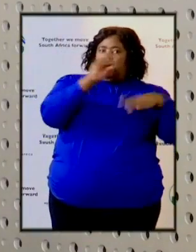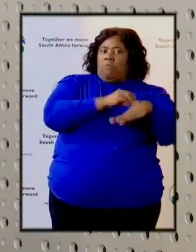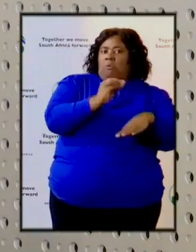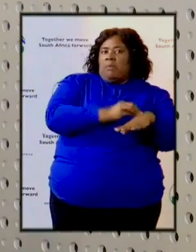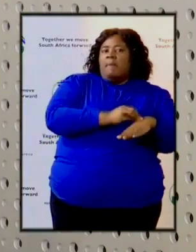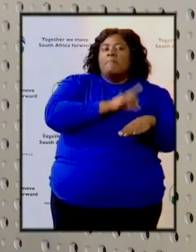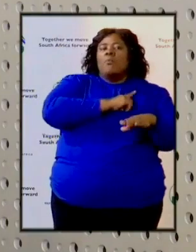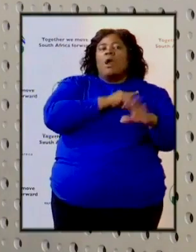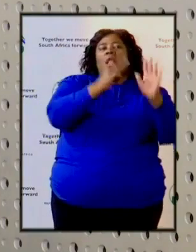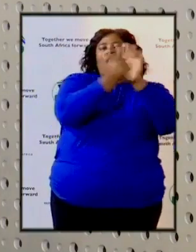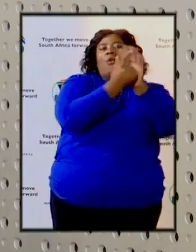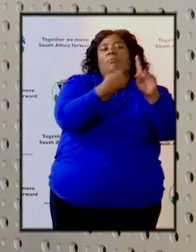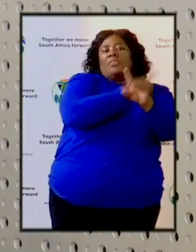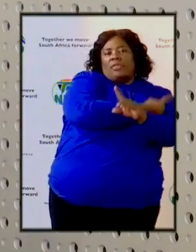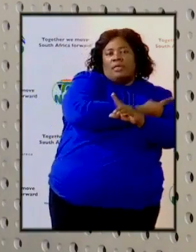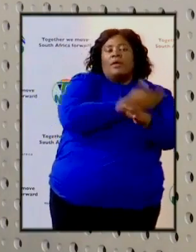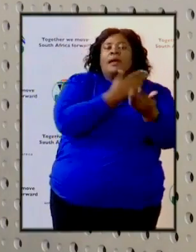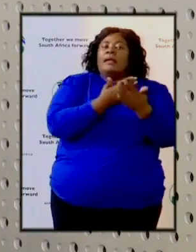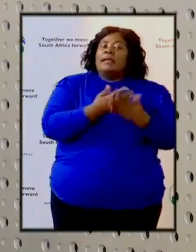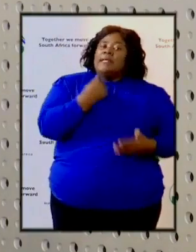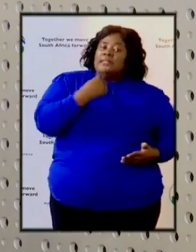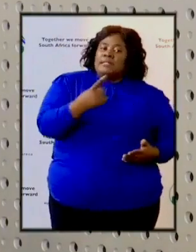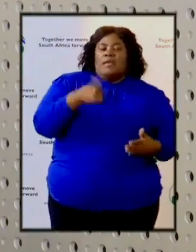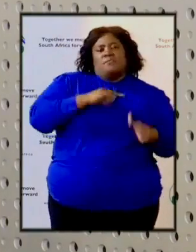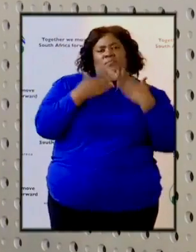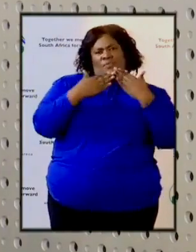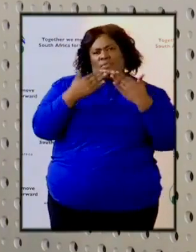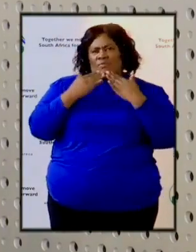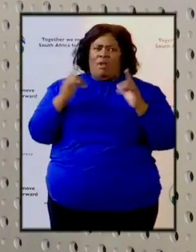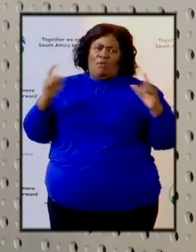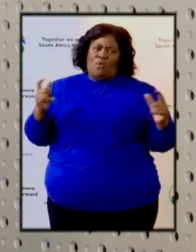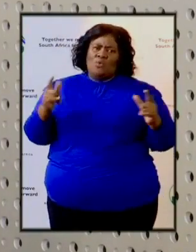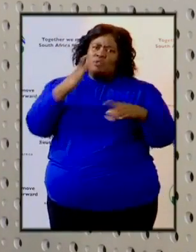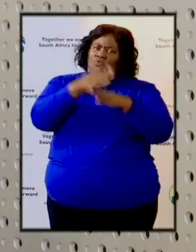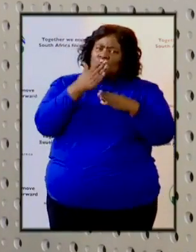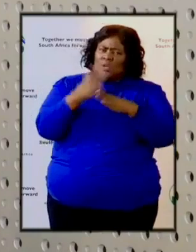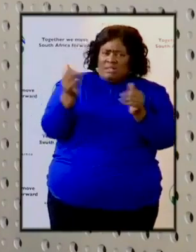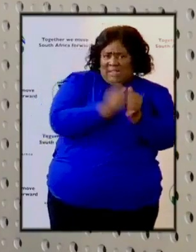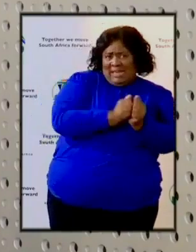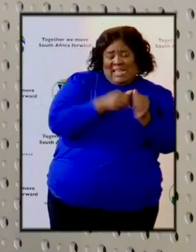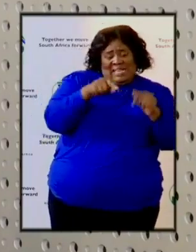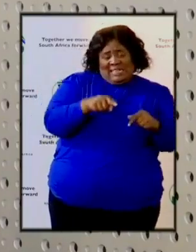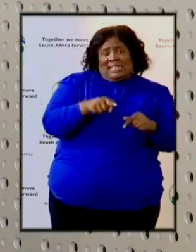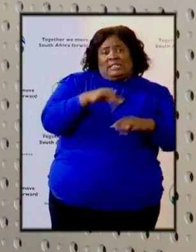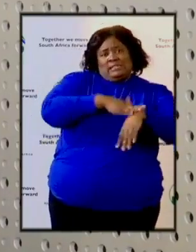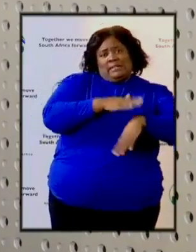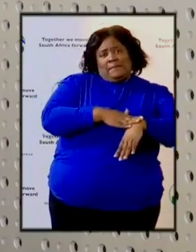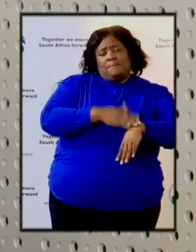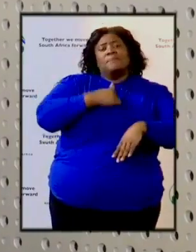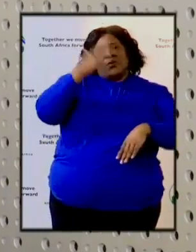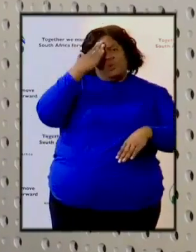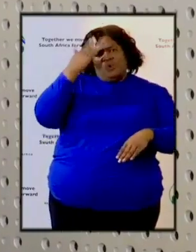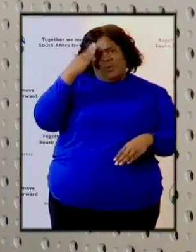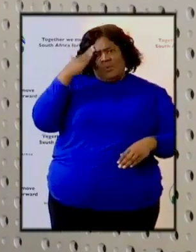yokuphula umthetho. Ngingasho ke ukuthi siyabonga kakhulu ukuthi nibambisane nathi kulesi sikhathi. Siyazi